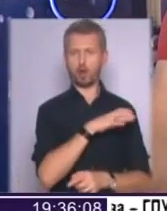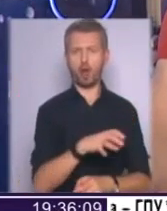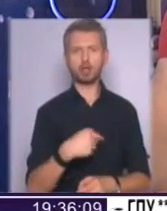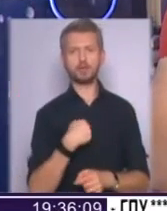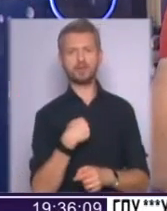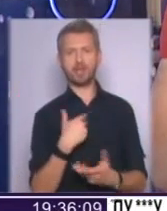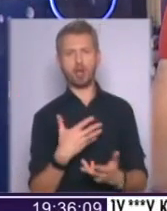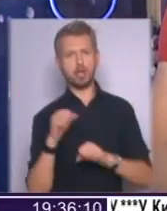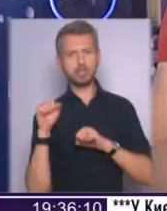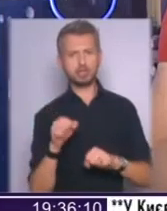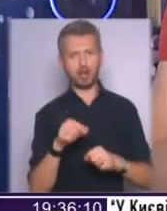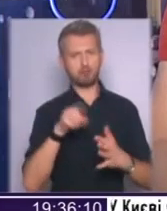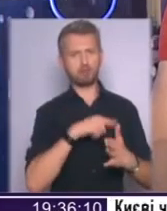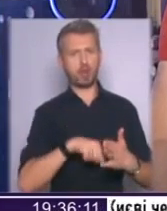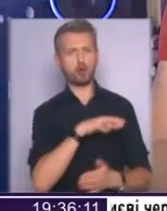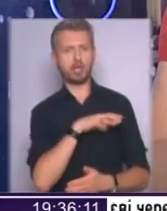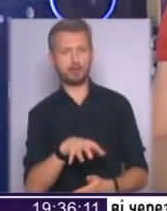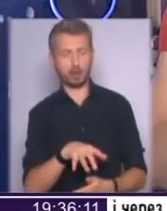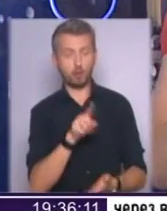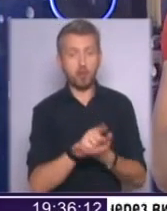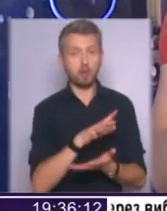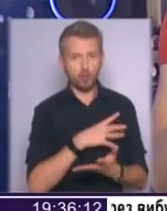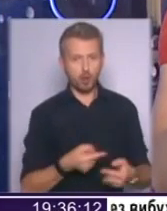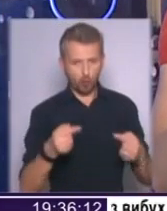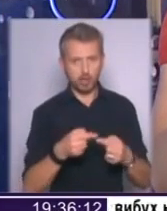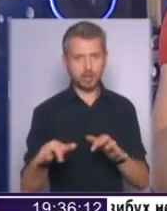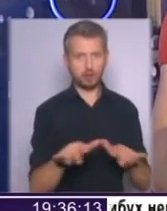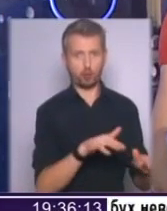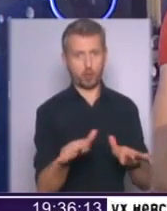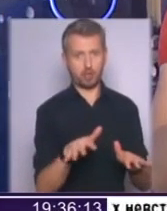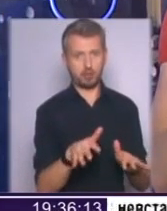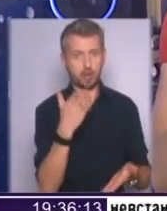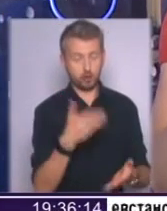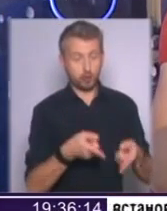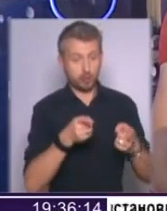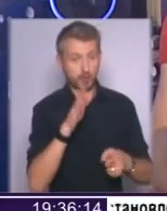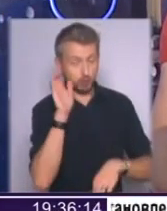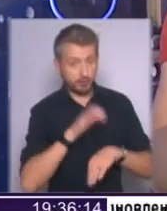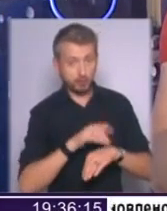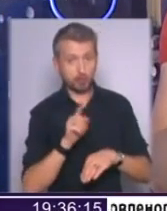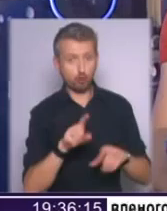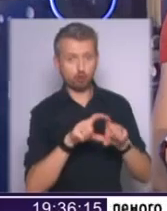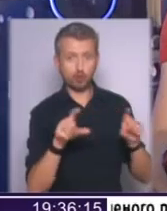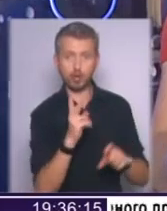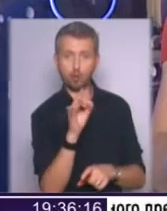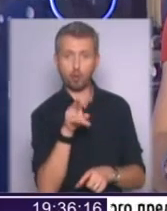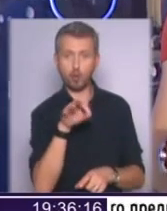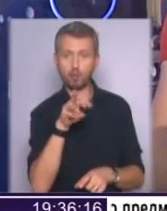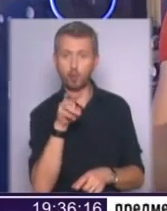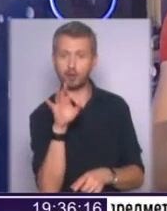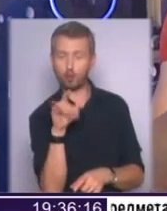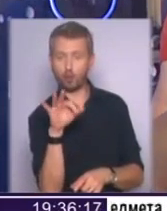за деолігархізацію. Мають бути конкретні кроки. Тобто, якщо то справді буде виявлено, що структури Коломойського продовжують займатися тим, чим